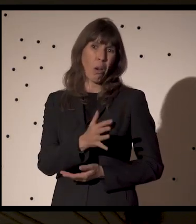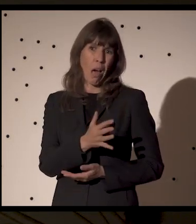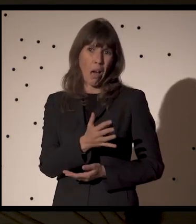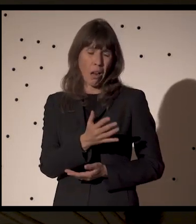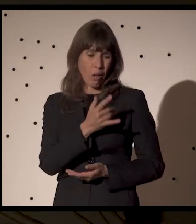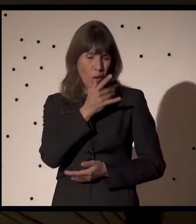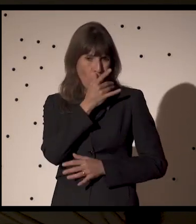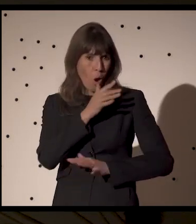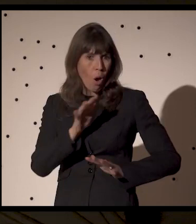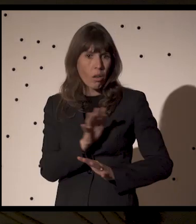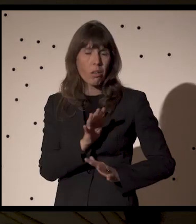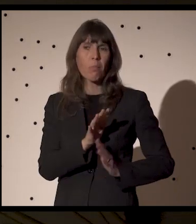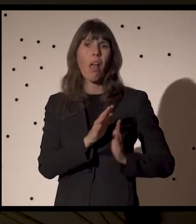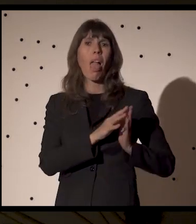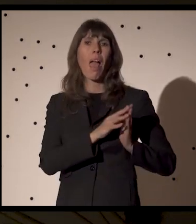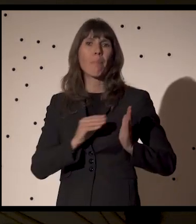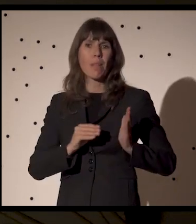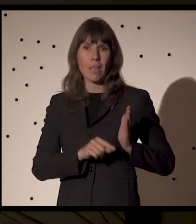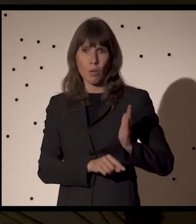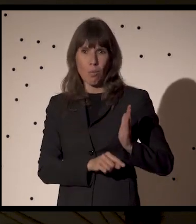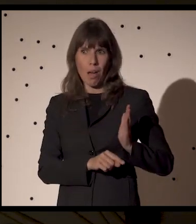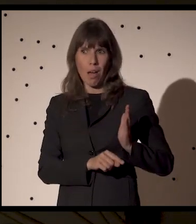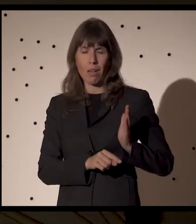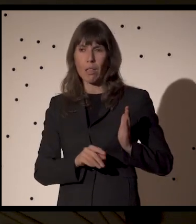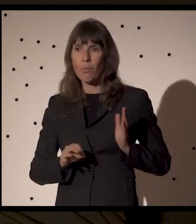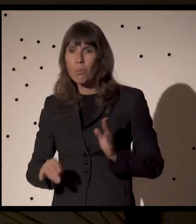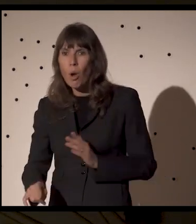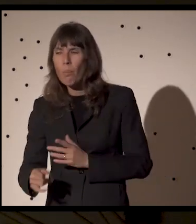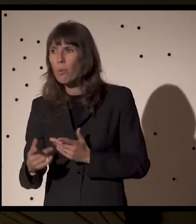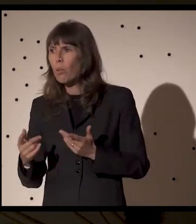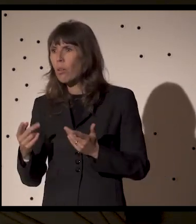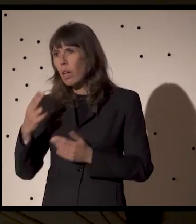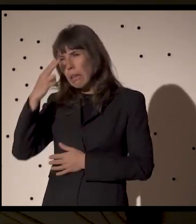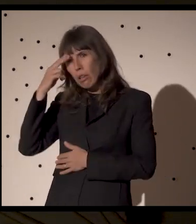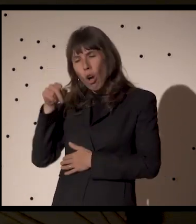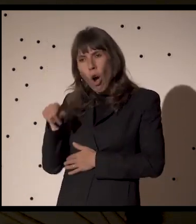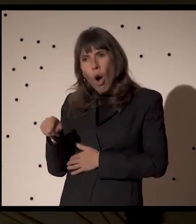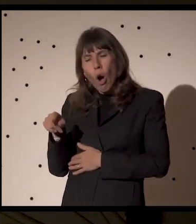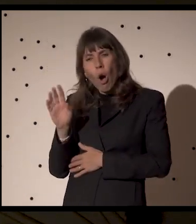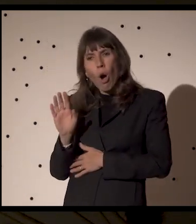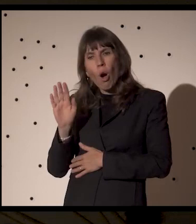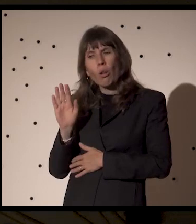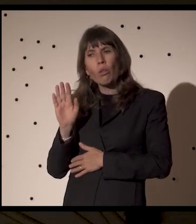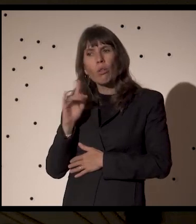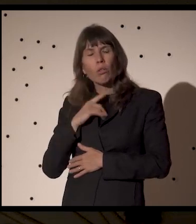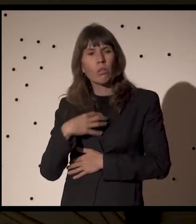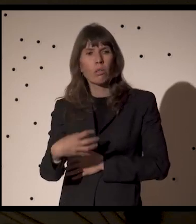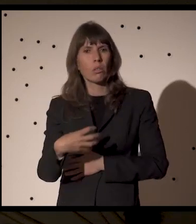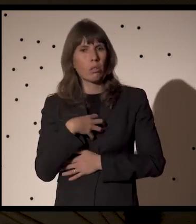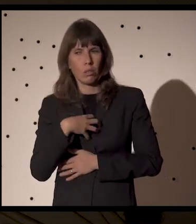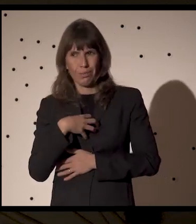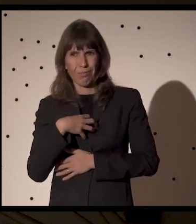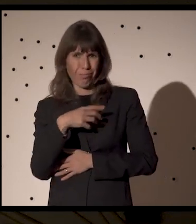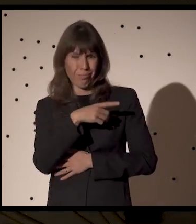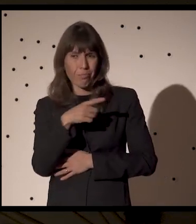Romagna e sappiamo che cosa il problema del dissesto